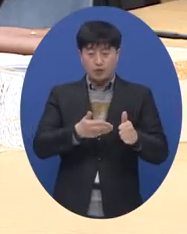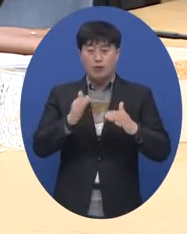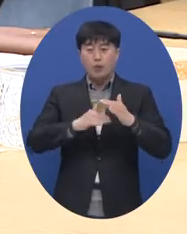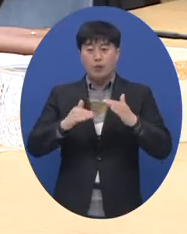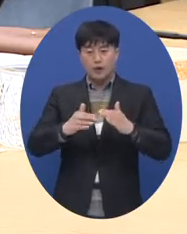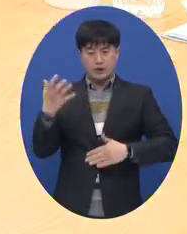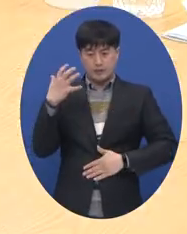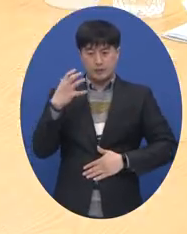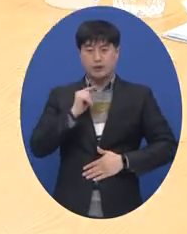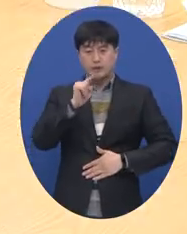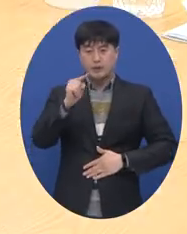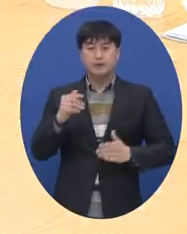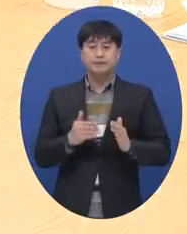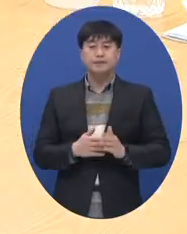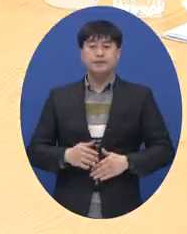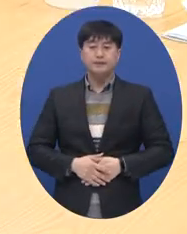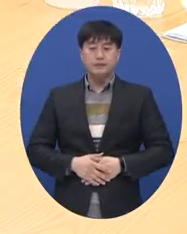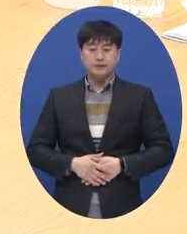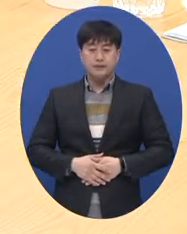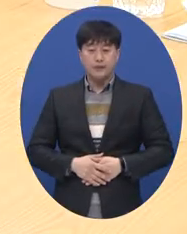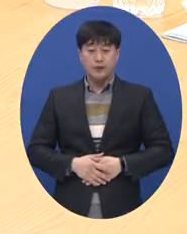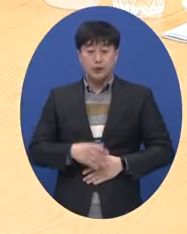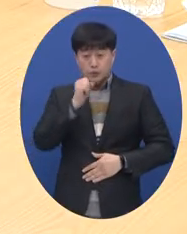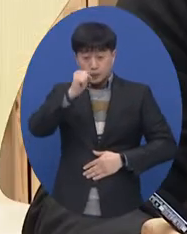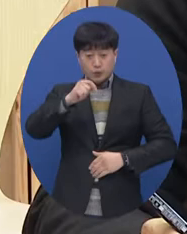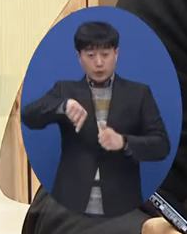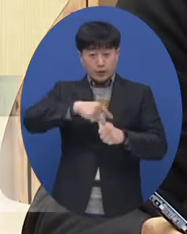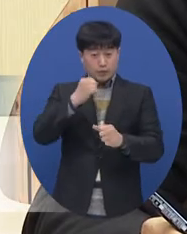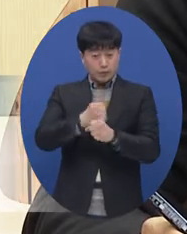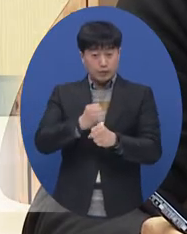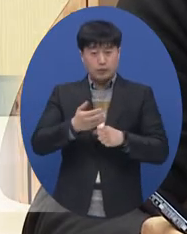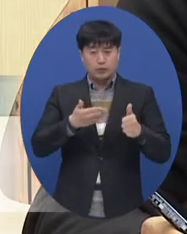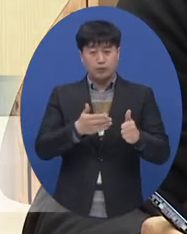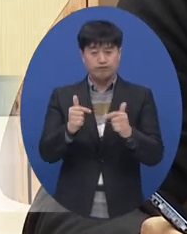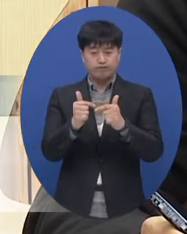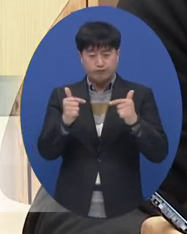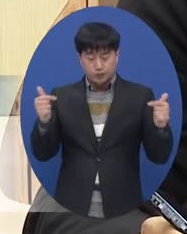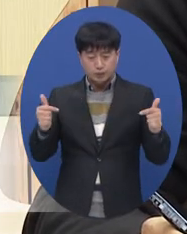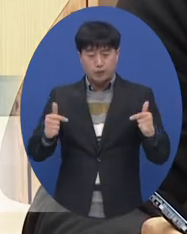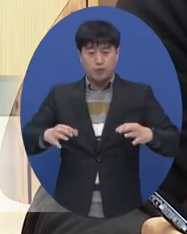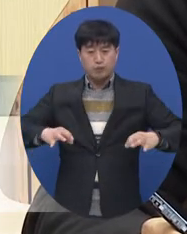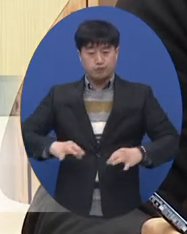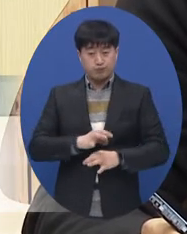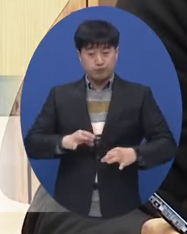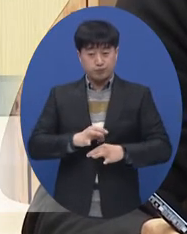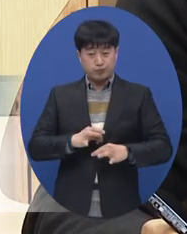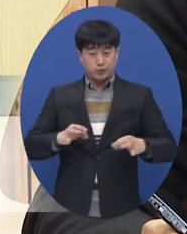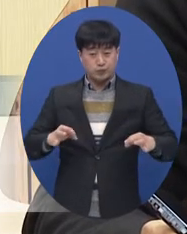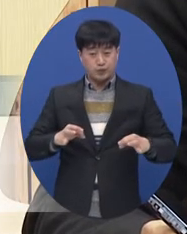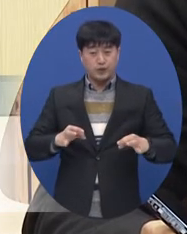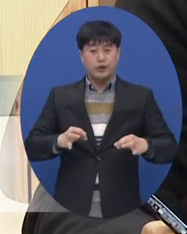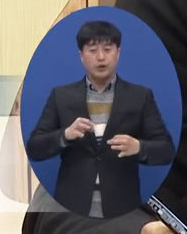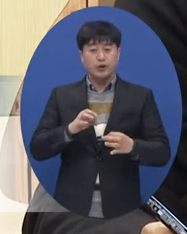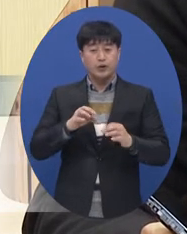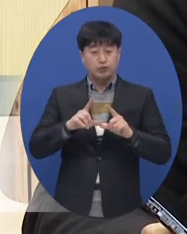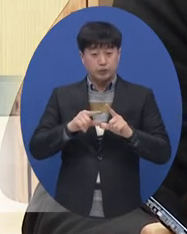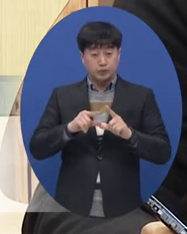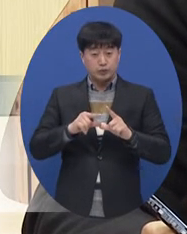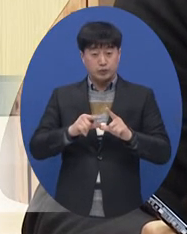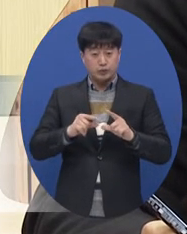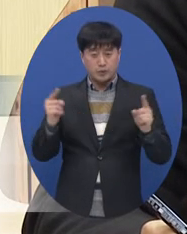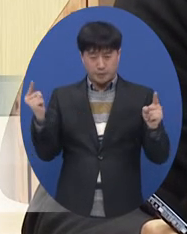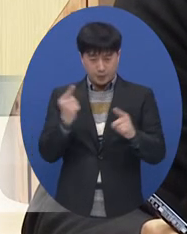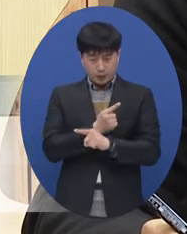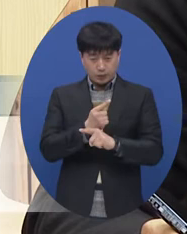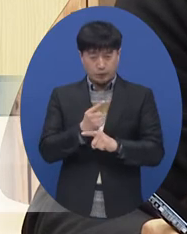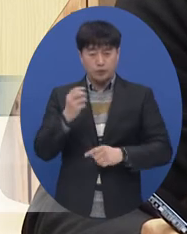환경을 만들어주는 것이 공공의 영역이라고 말했습니다. 생태계를 만들고 확충하고 또